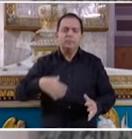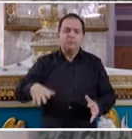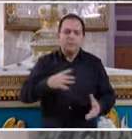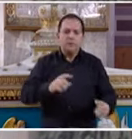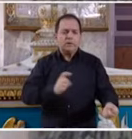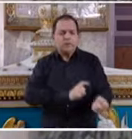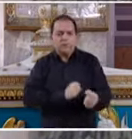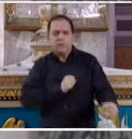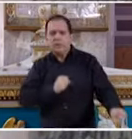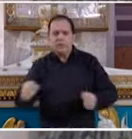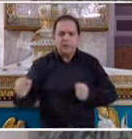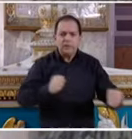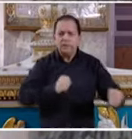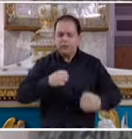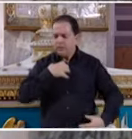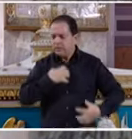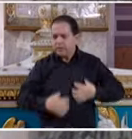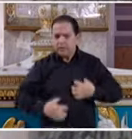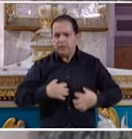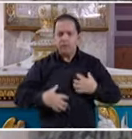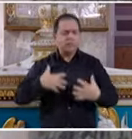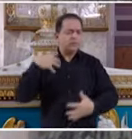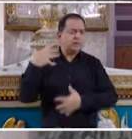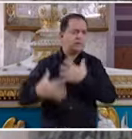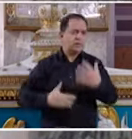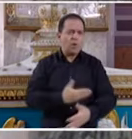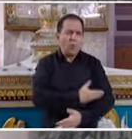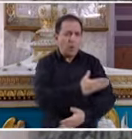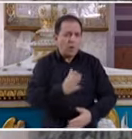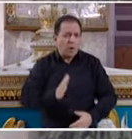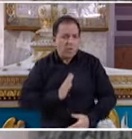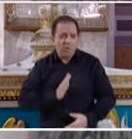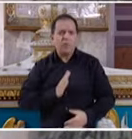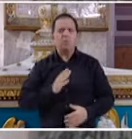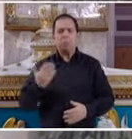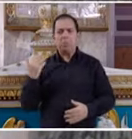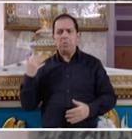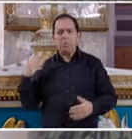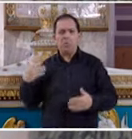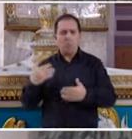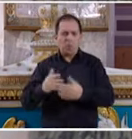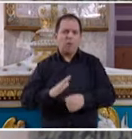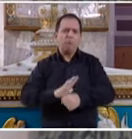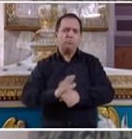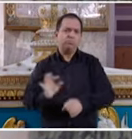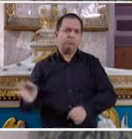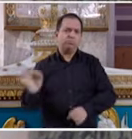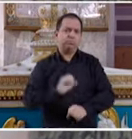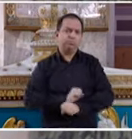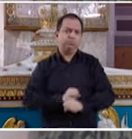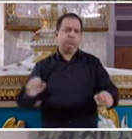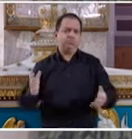η ταραχή, η σύγχυση και η ταλαιπωρία της ανθρωπότητος και μάλιστα τον τελευταίο καιρό λόγω της πανδημίας και